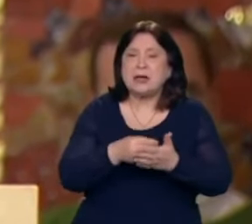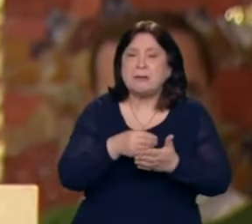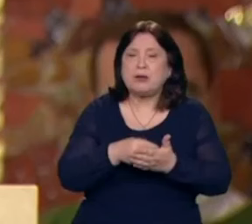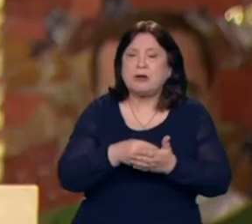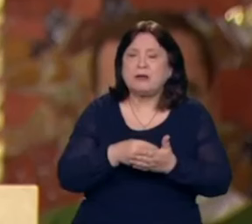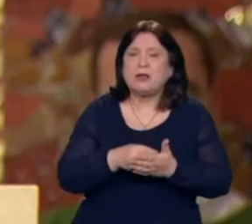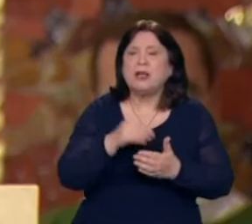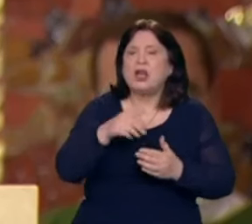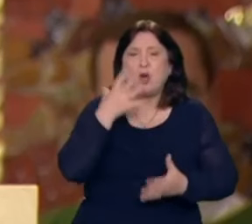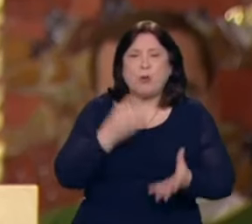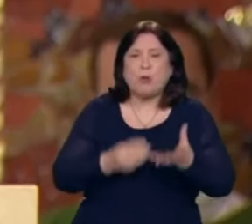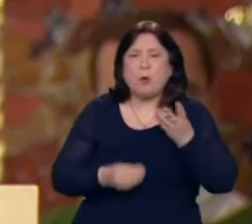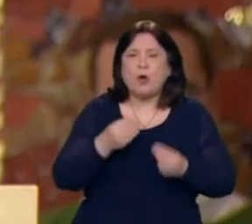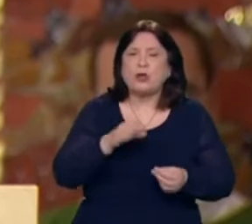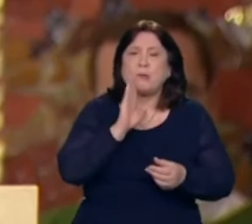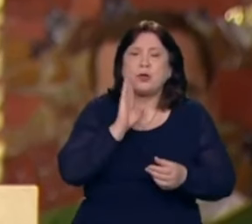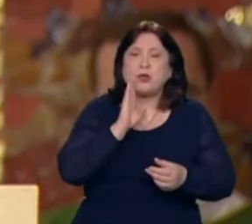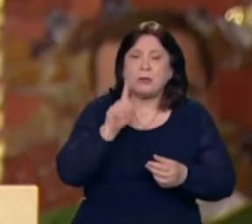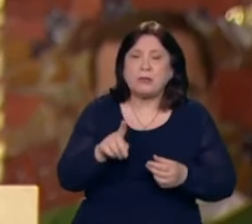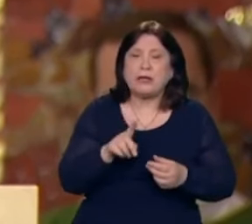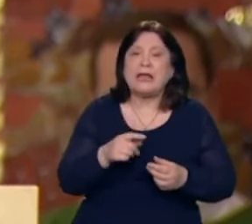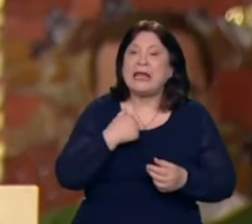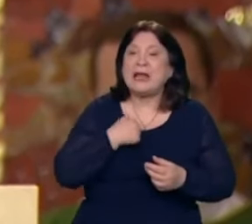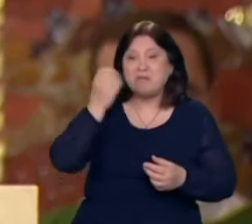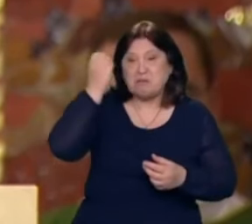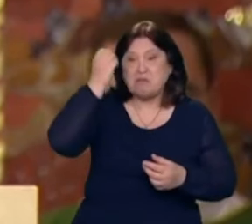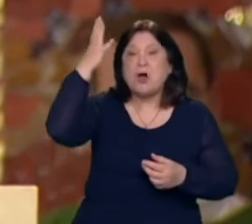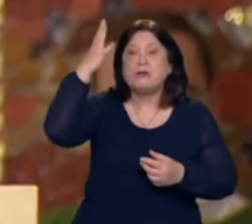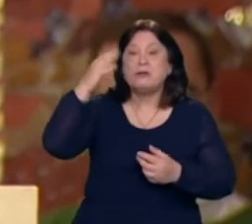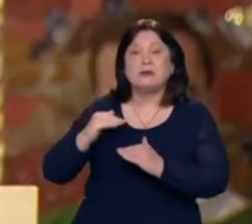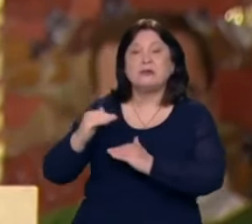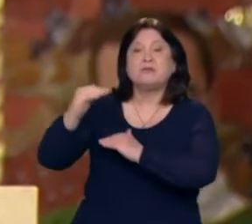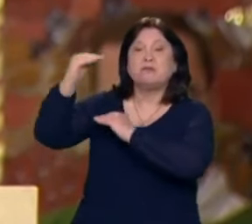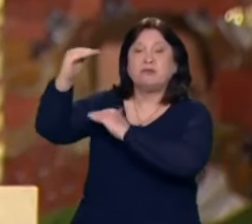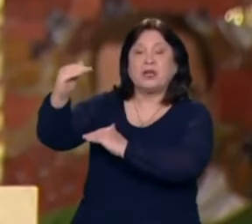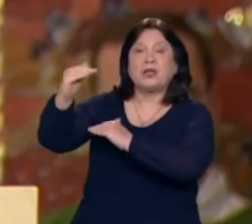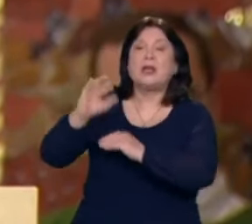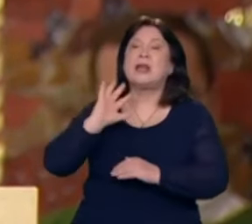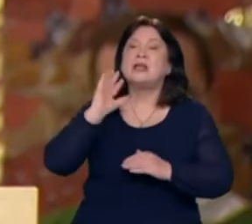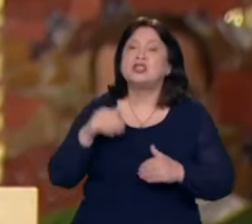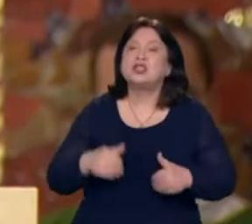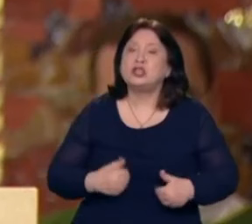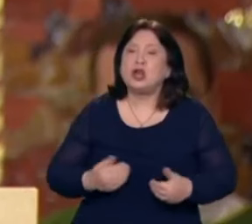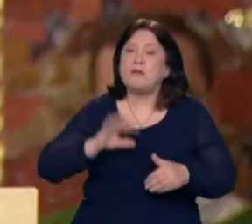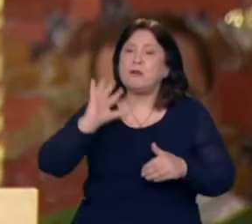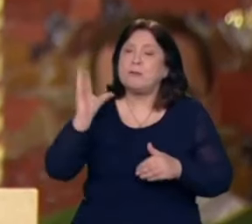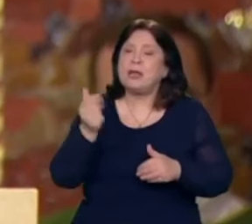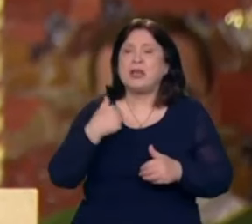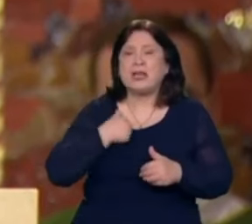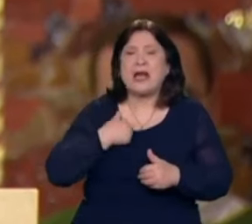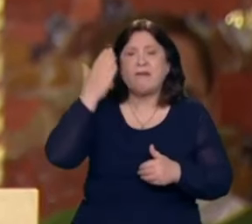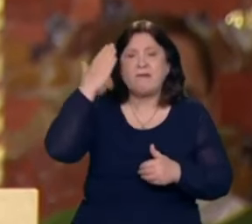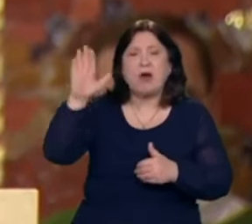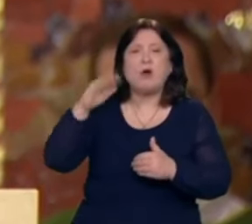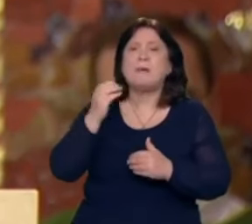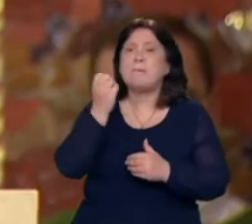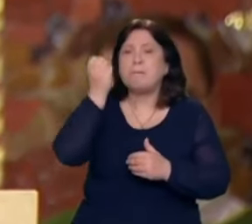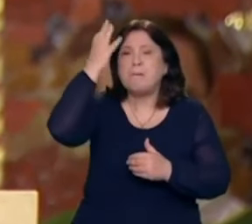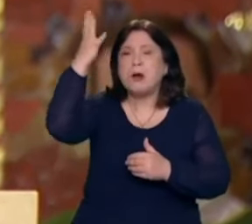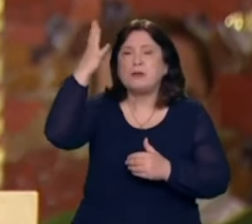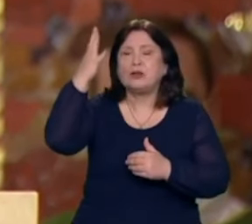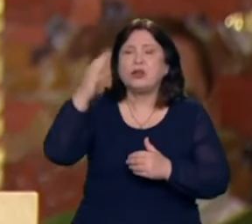za boto umiłowałem ją nad zdrowie i piękność i wolałem mieć ją aniżeli światło